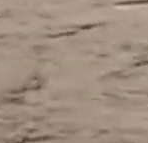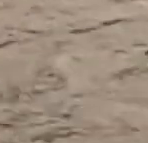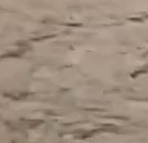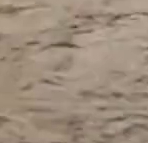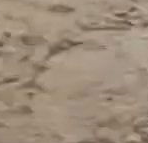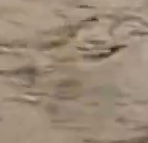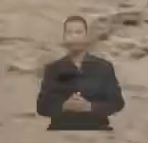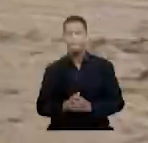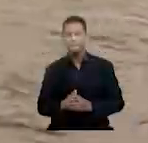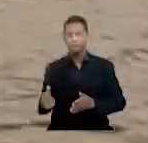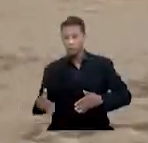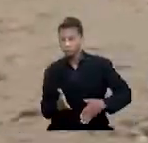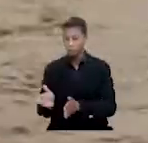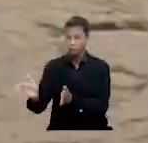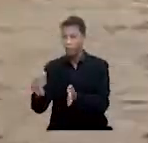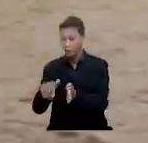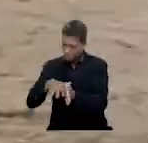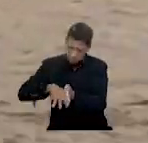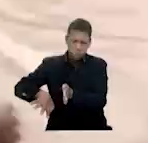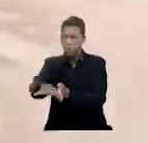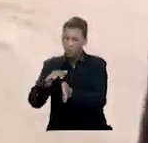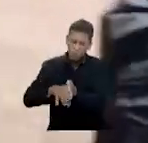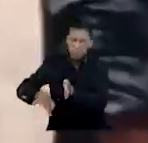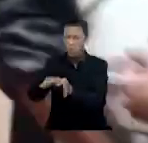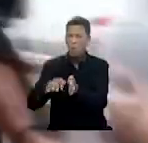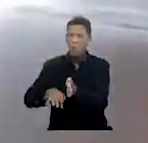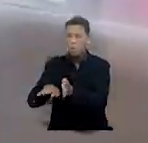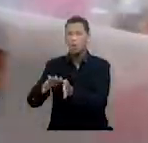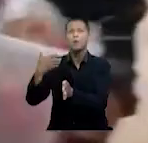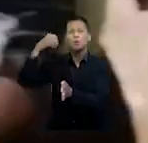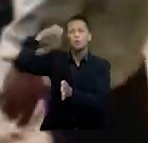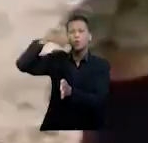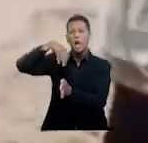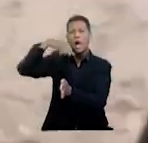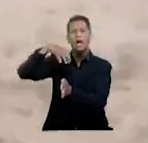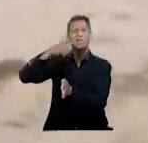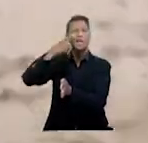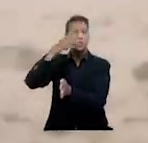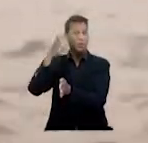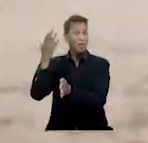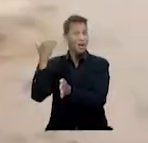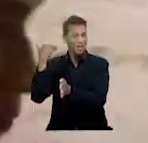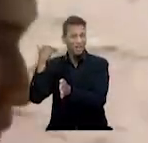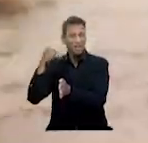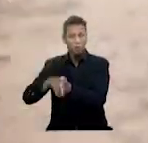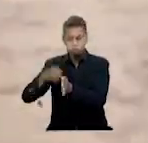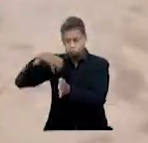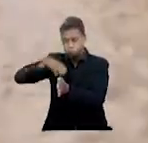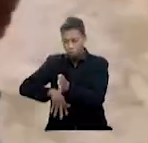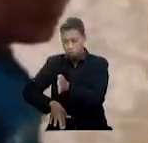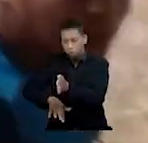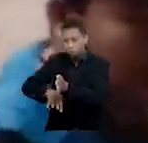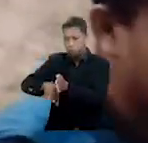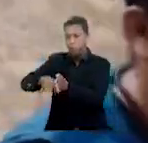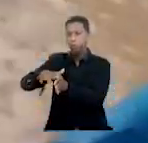Sungai Cimadur tak mampu menahan debit air pasca kawasan ini diguyur hujan deras sejak Selasa siang. Dengan cepat, banjir